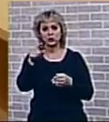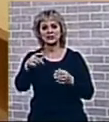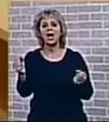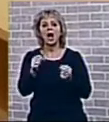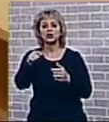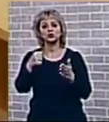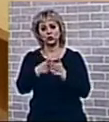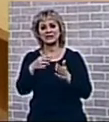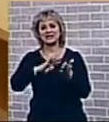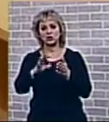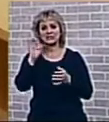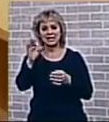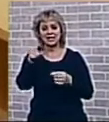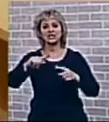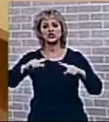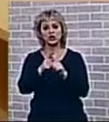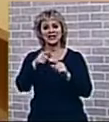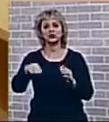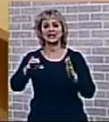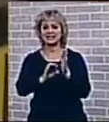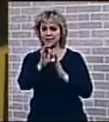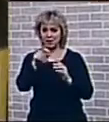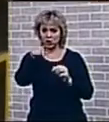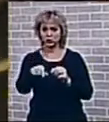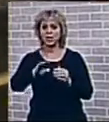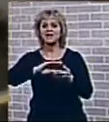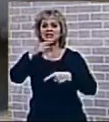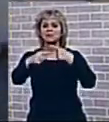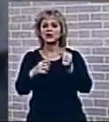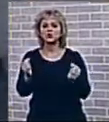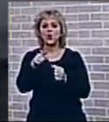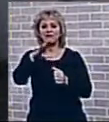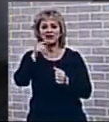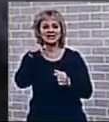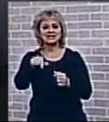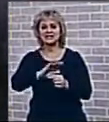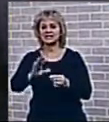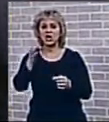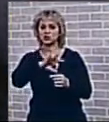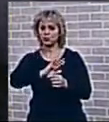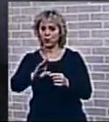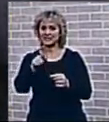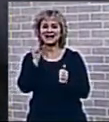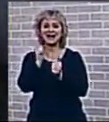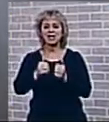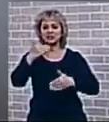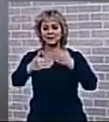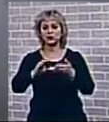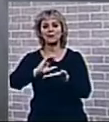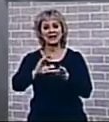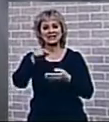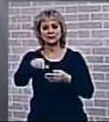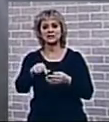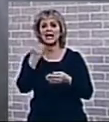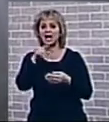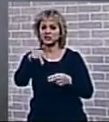охлаждает его до 90, до технологической температуры. Весь процесс сухой, вода здесь совсем не используется. Над каждым этапом производства